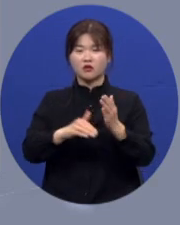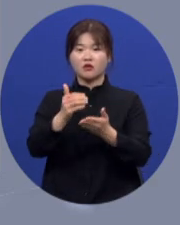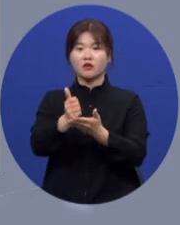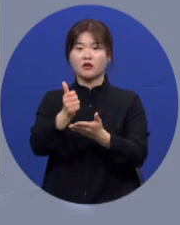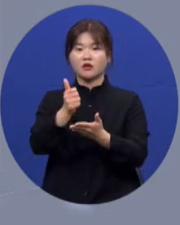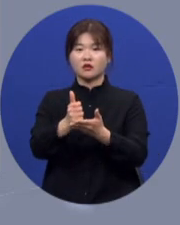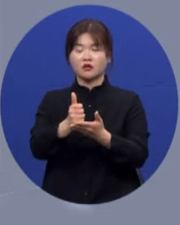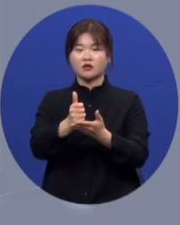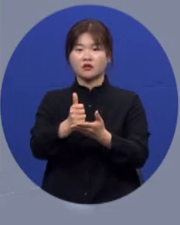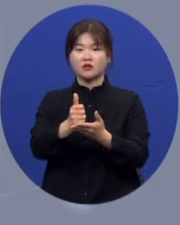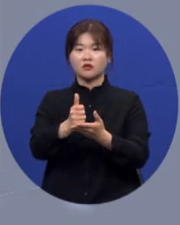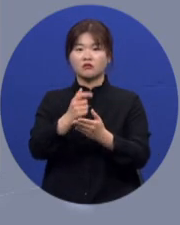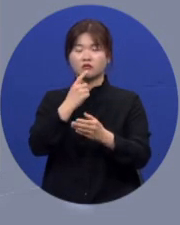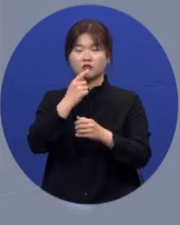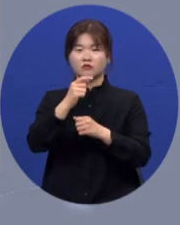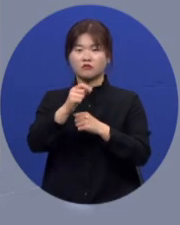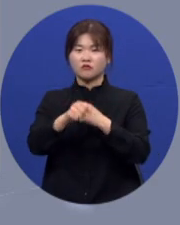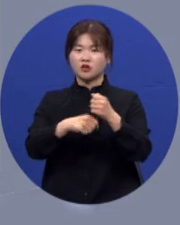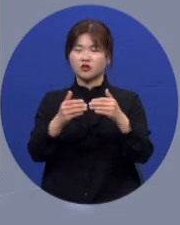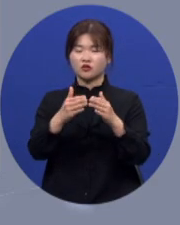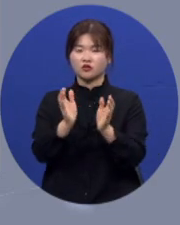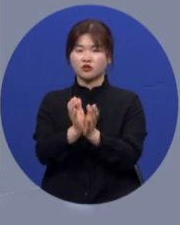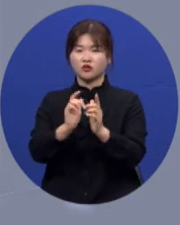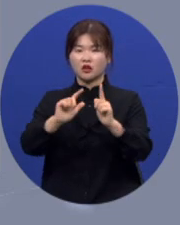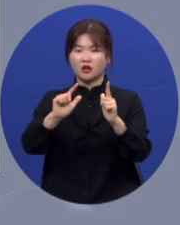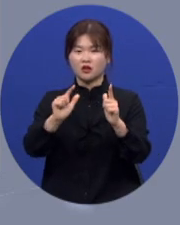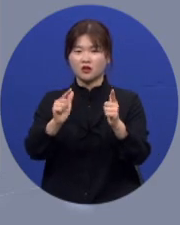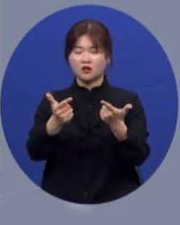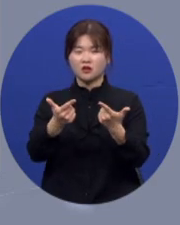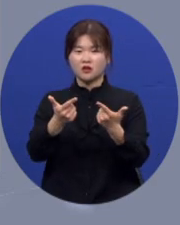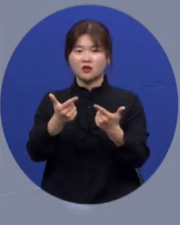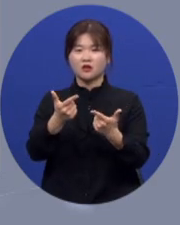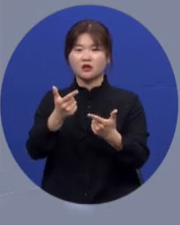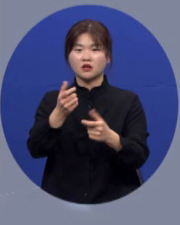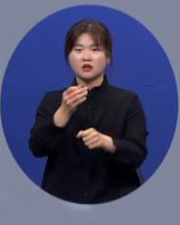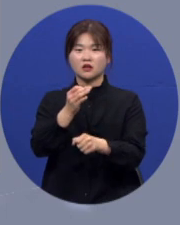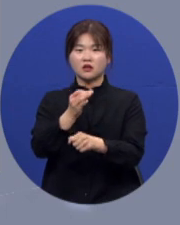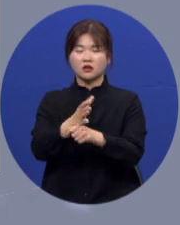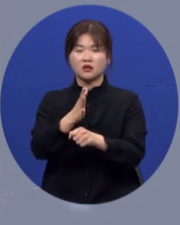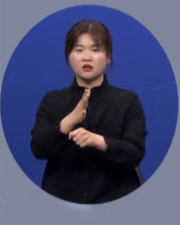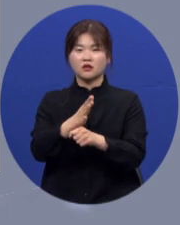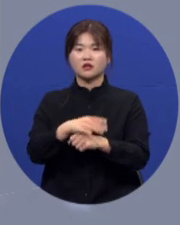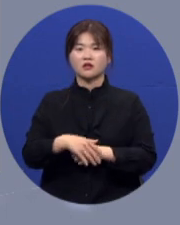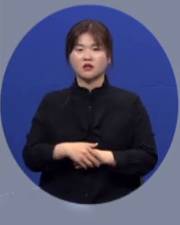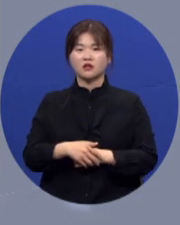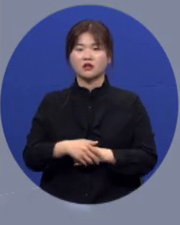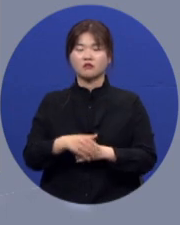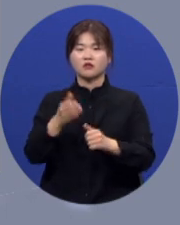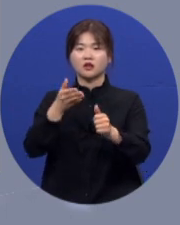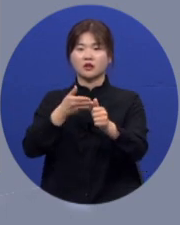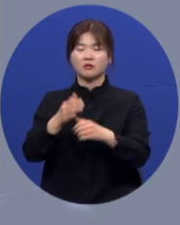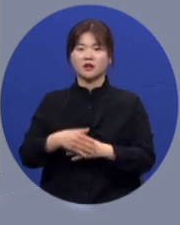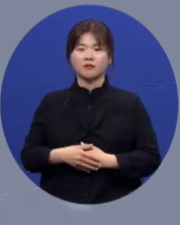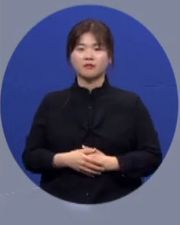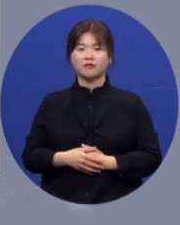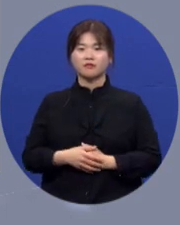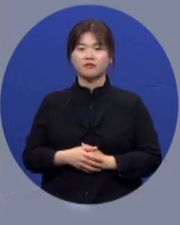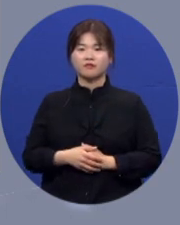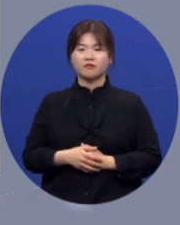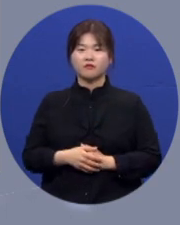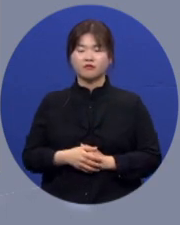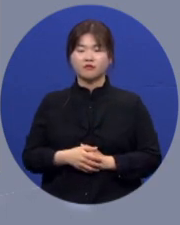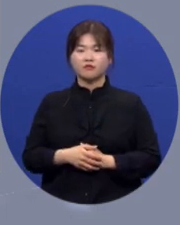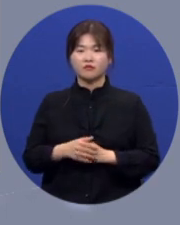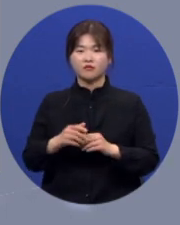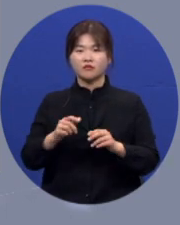자체 비민주적인 그런 간략하게 보고. 해주시면 예. 장성철 후보도 제가 또 예. 그다음에 역사의 심판을